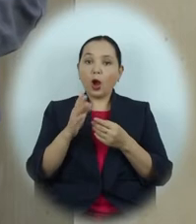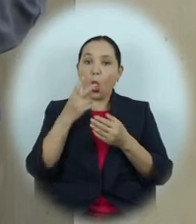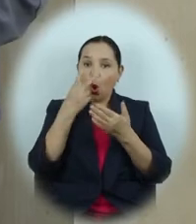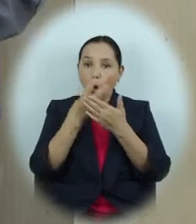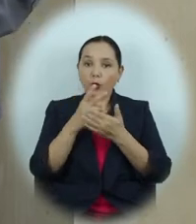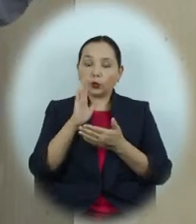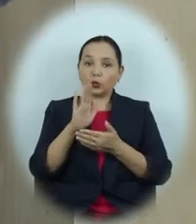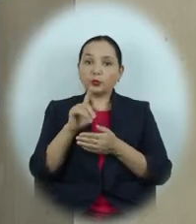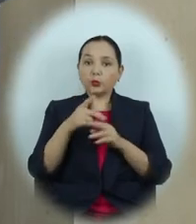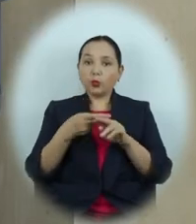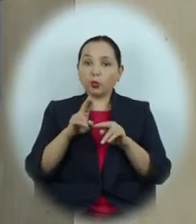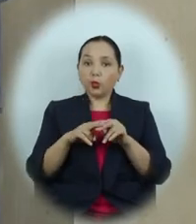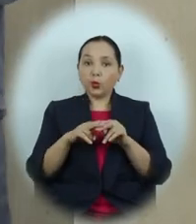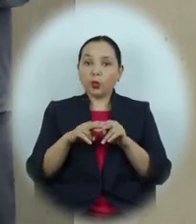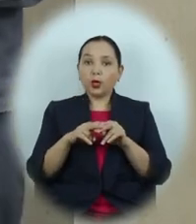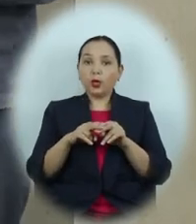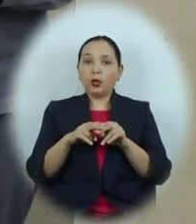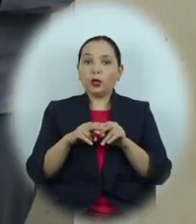turibsiz, bu